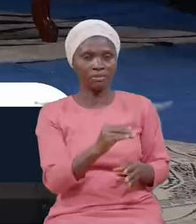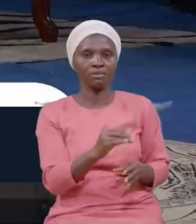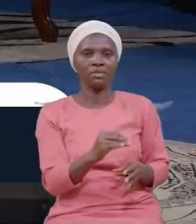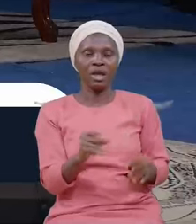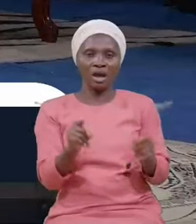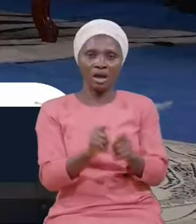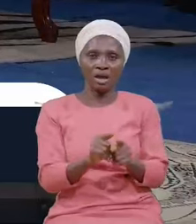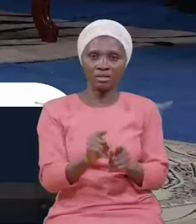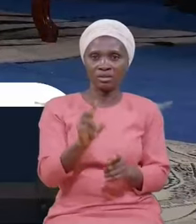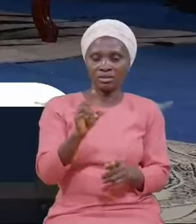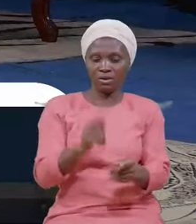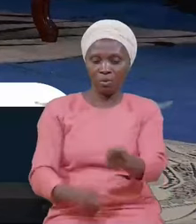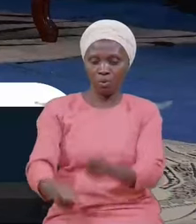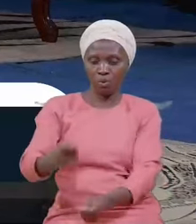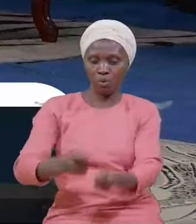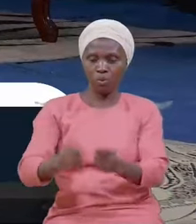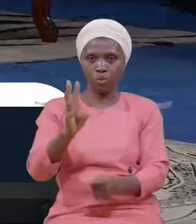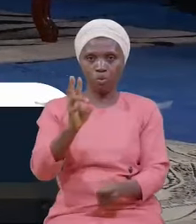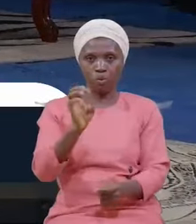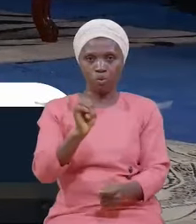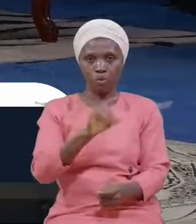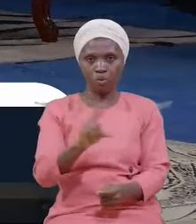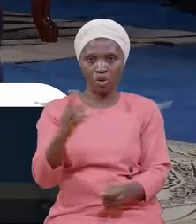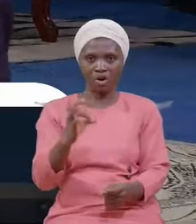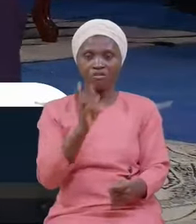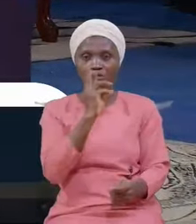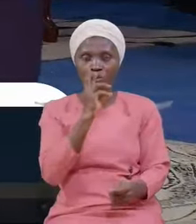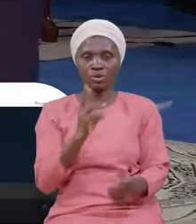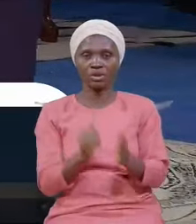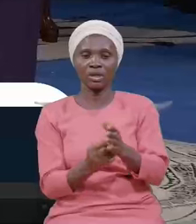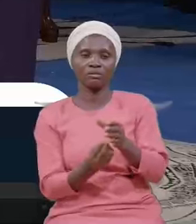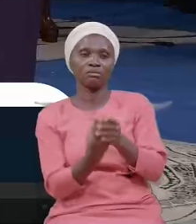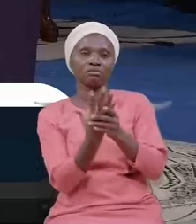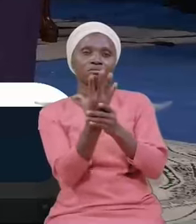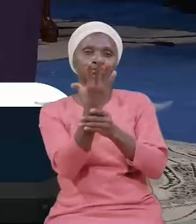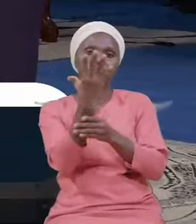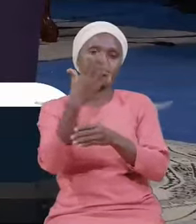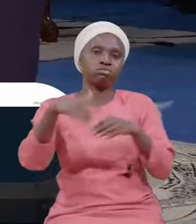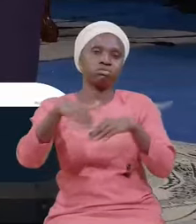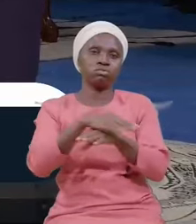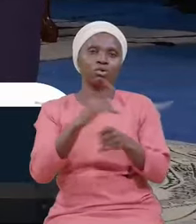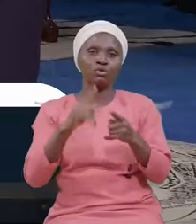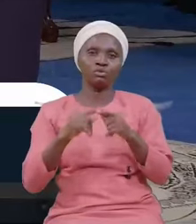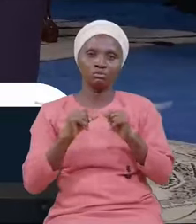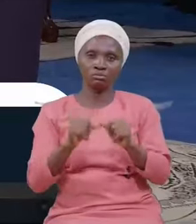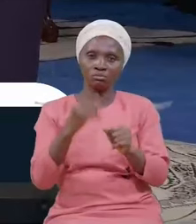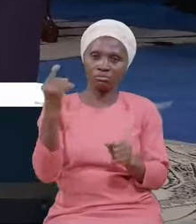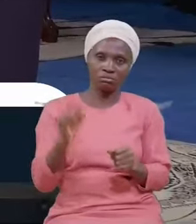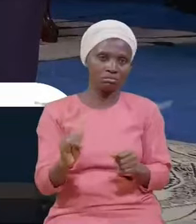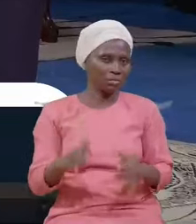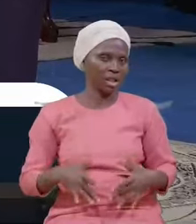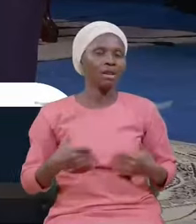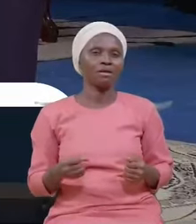une source d'eau qui jaillira jusque dans la vie éternelle. Comme tu le reçois